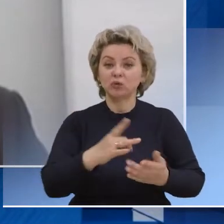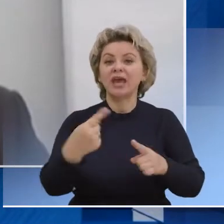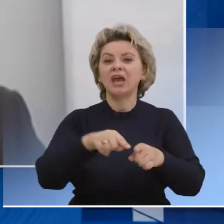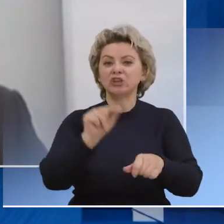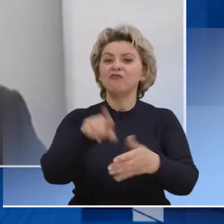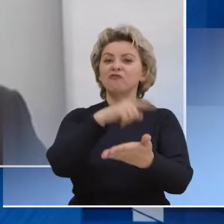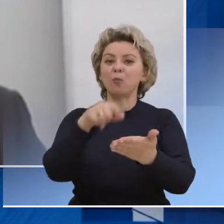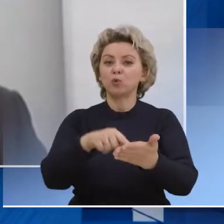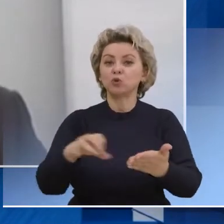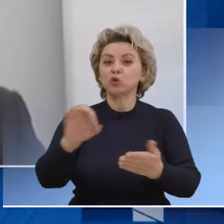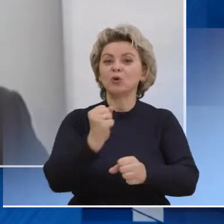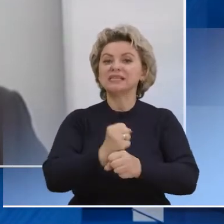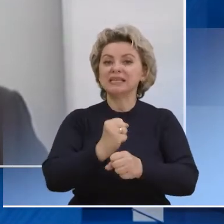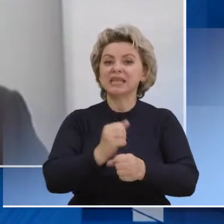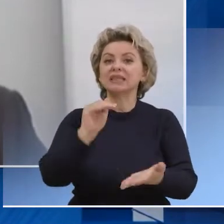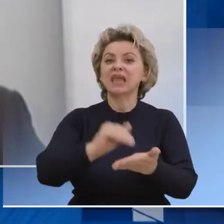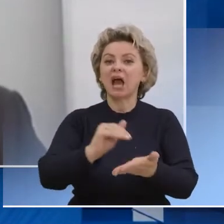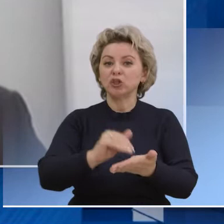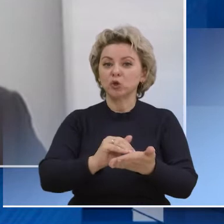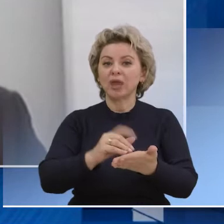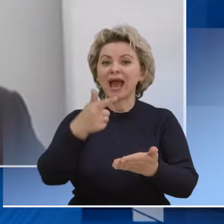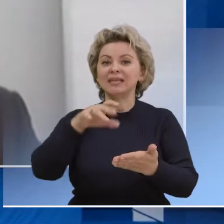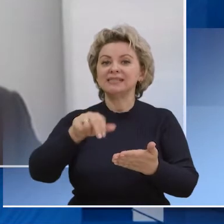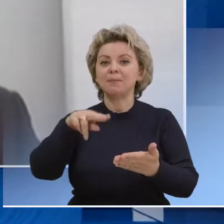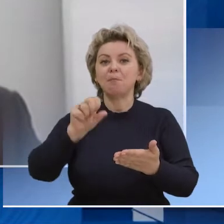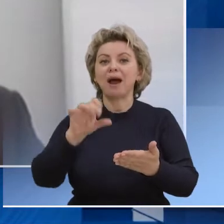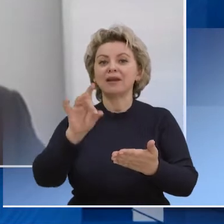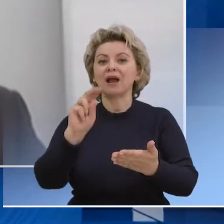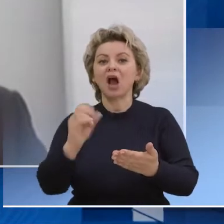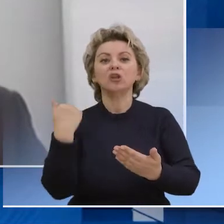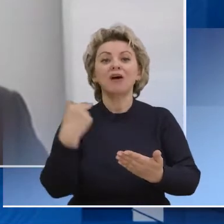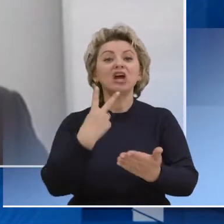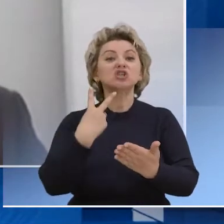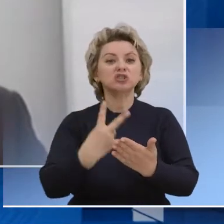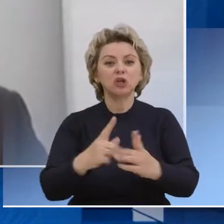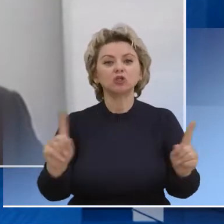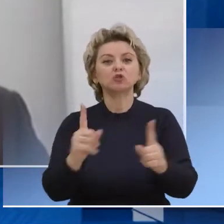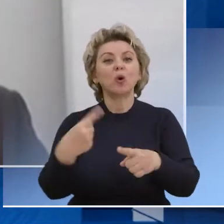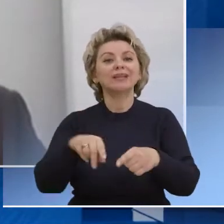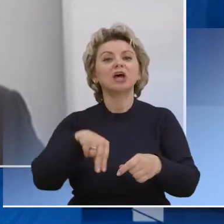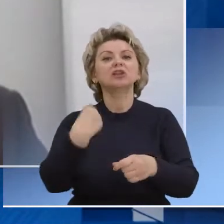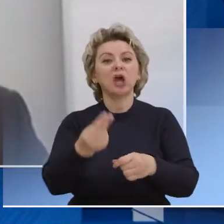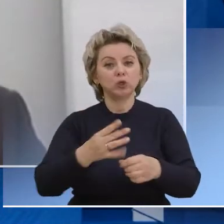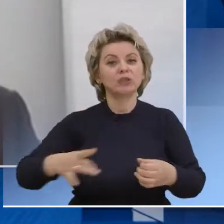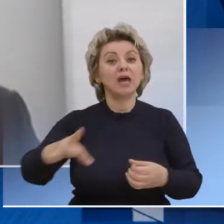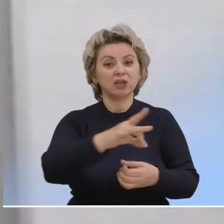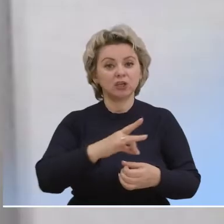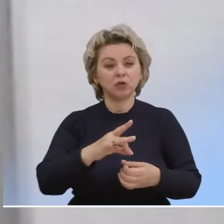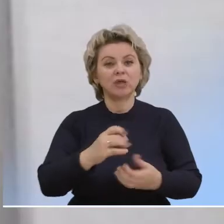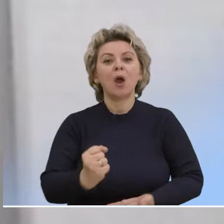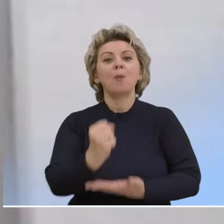в частности, вопросу о создании в Таганроге IT-парка. На ваш взгляд, что это дает